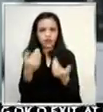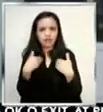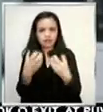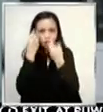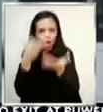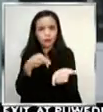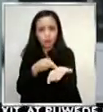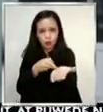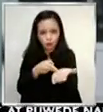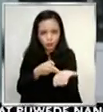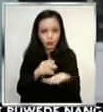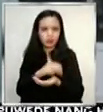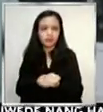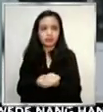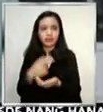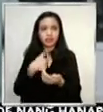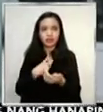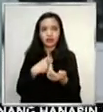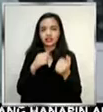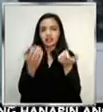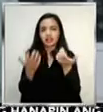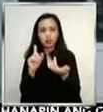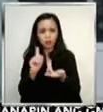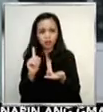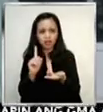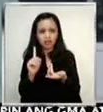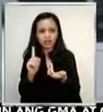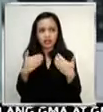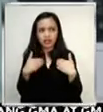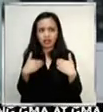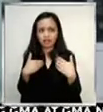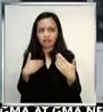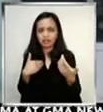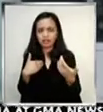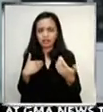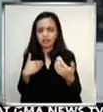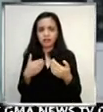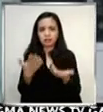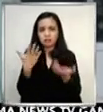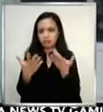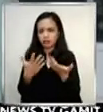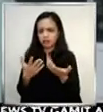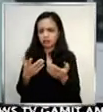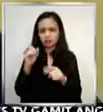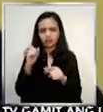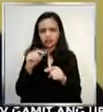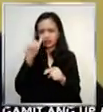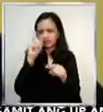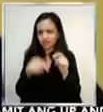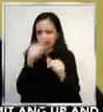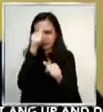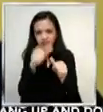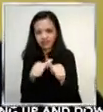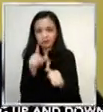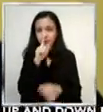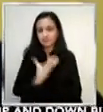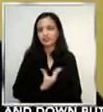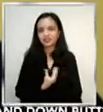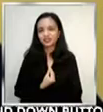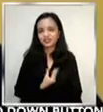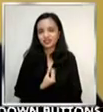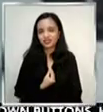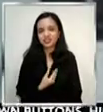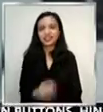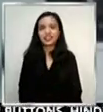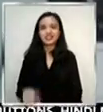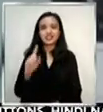kaya ako, sabi ko meron kayang ano, something na may hindi ako natandaan or whatever, nakakatakot. I think that's something that